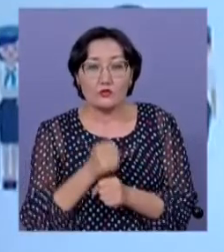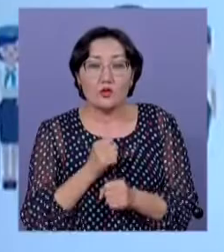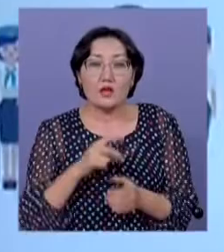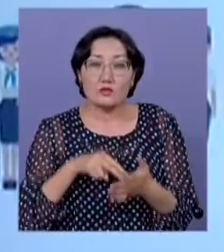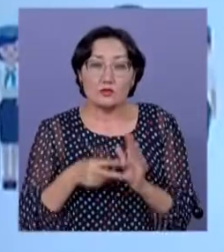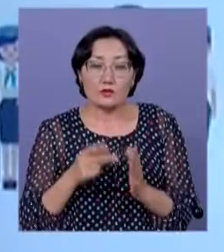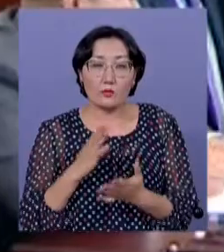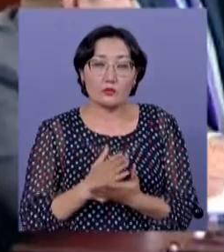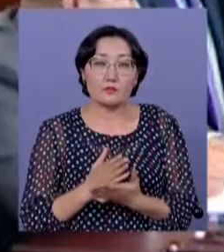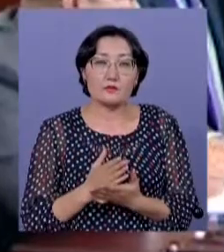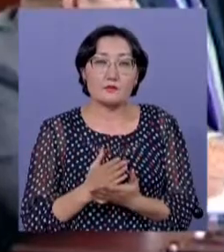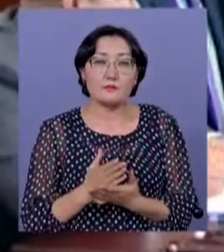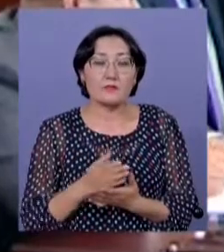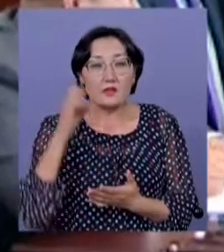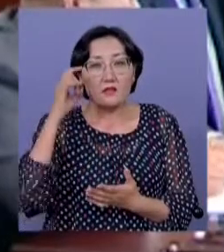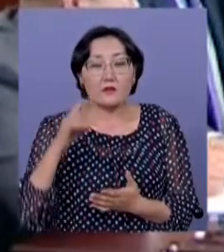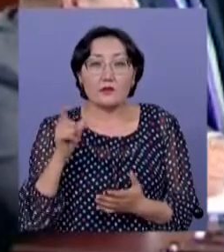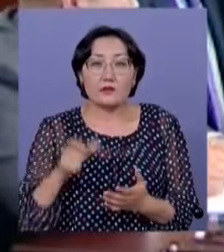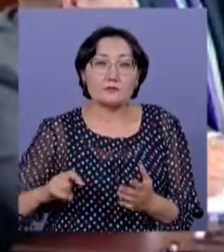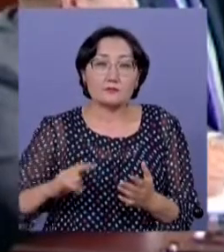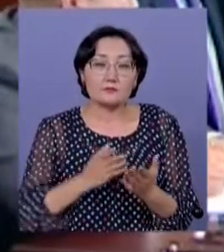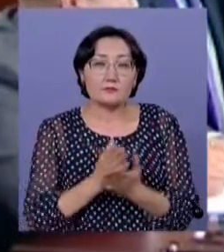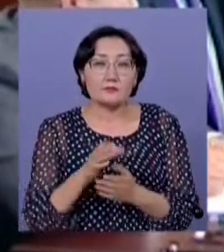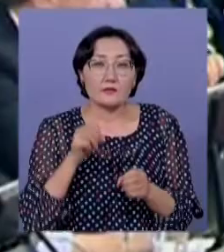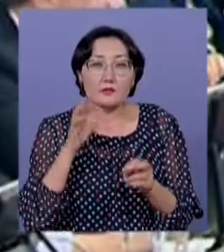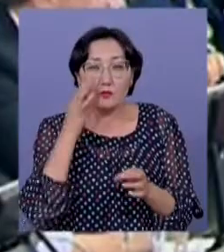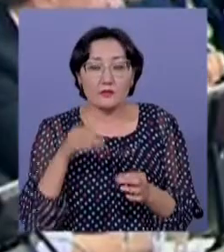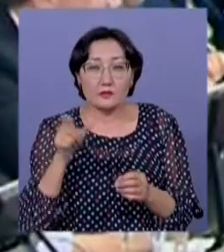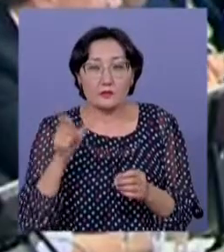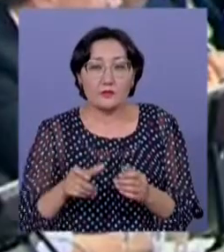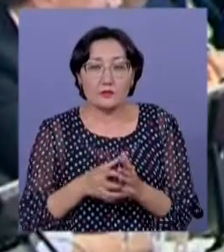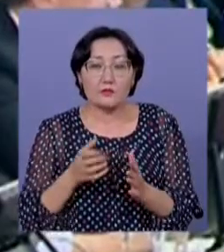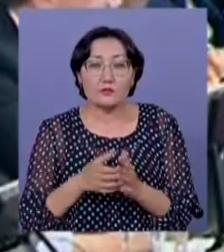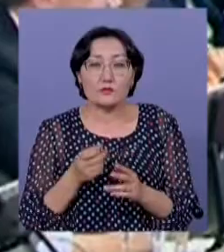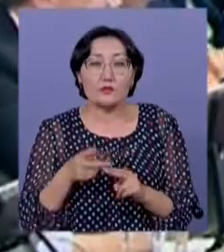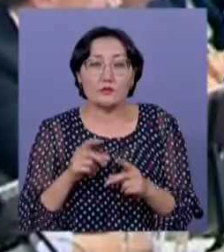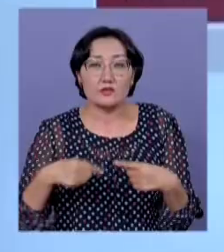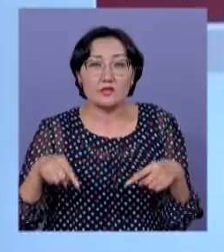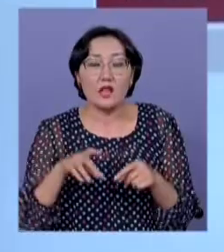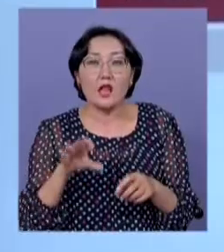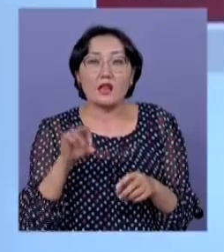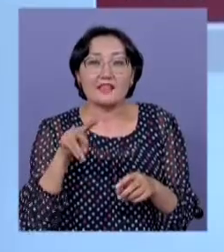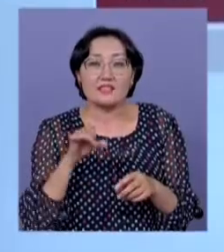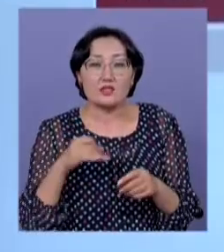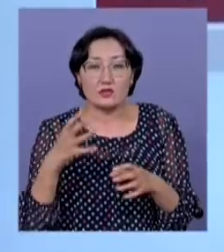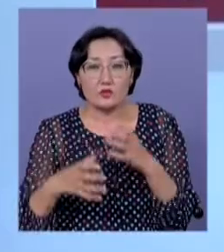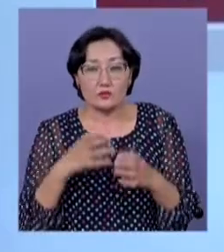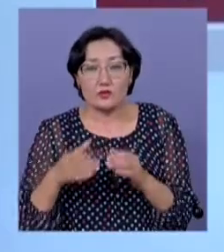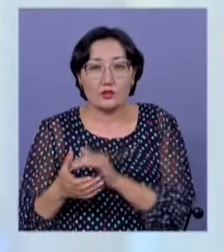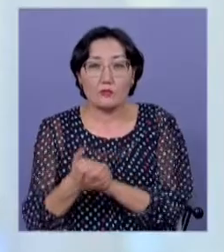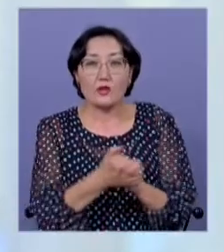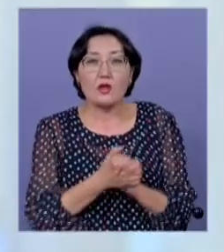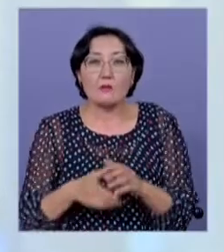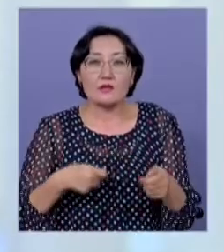жоспарлап отырмыз. Азаматтық авиация саласында білікті кадрлар тапшы екенін Самұрық-Қазына акционерлік қоғамы логистика және халықаралық ынтымақтастық